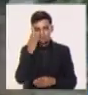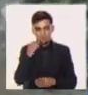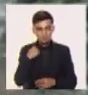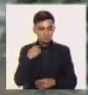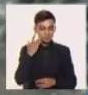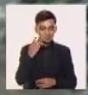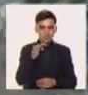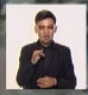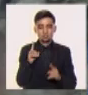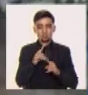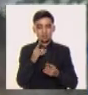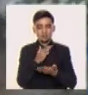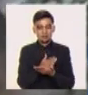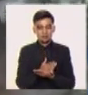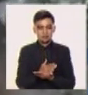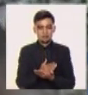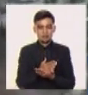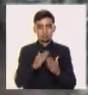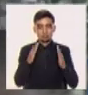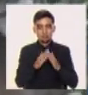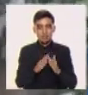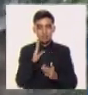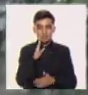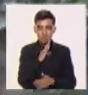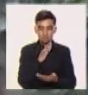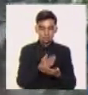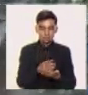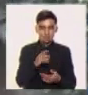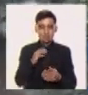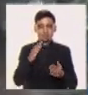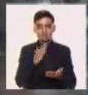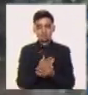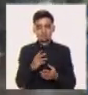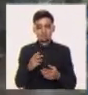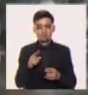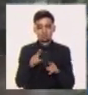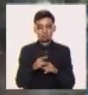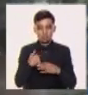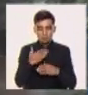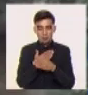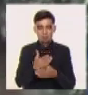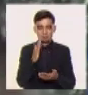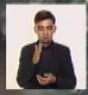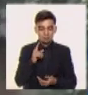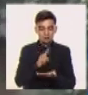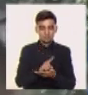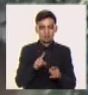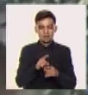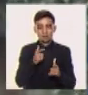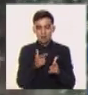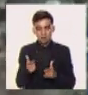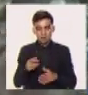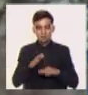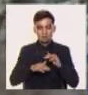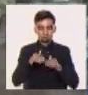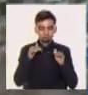том, что существуют дома мамы, существуют дома надежды, существуют неправительственные организации, которые готовы протянуть